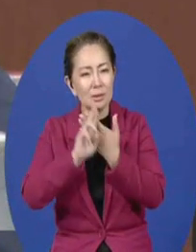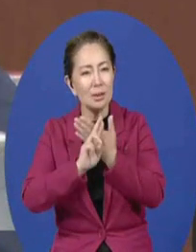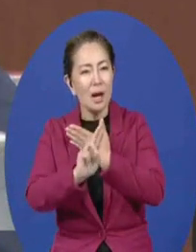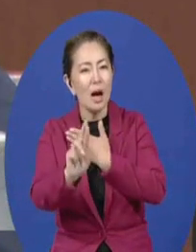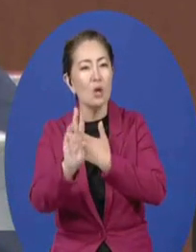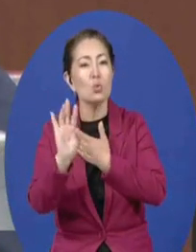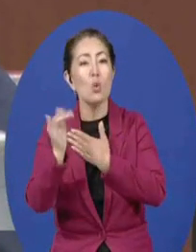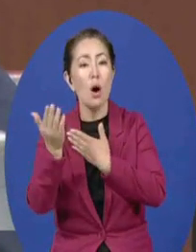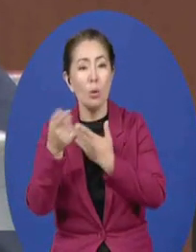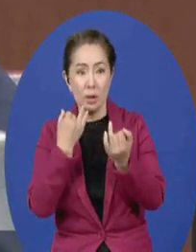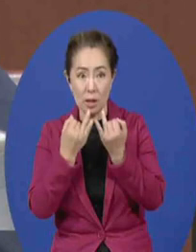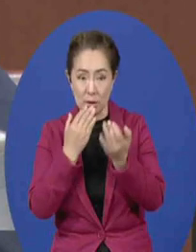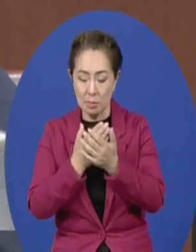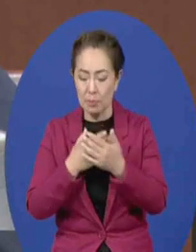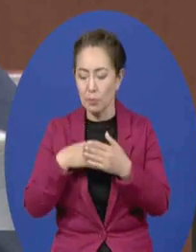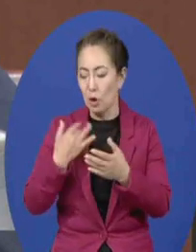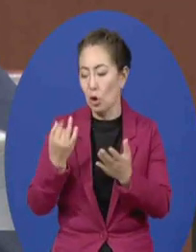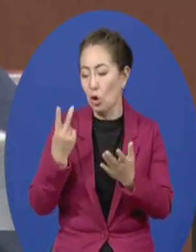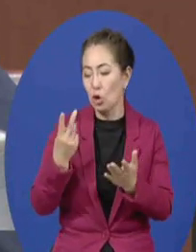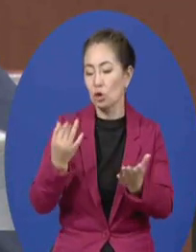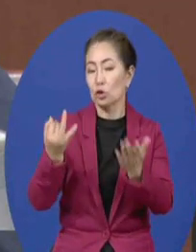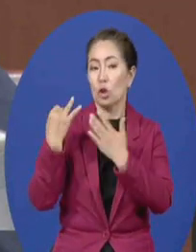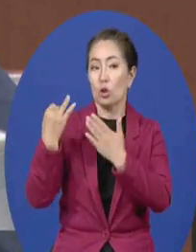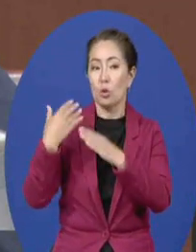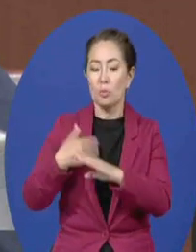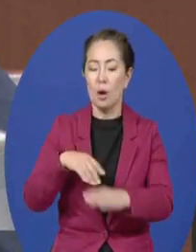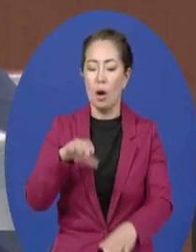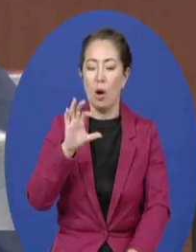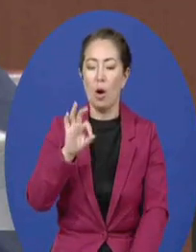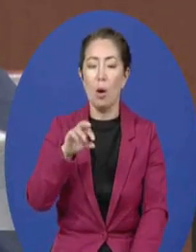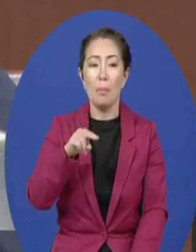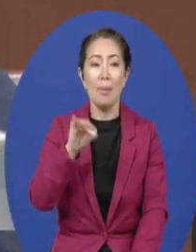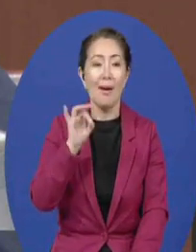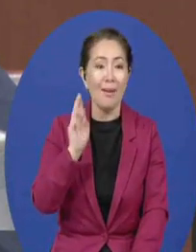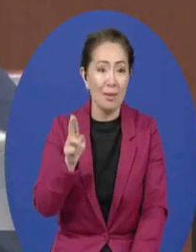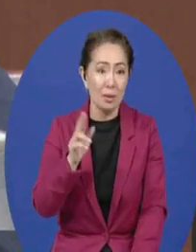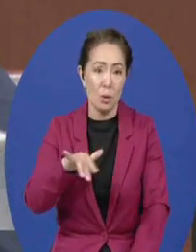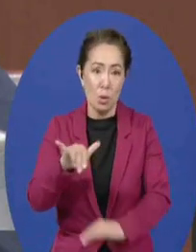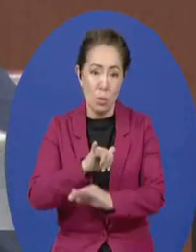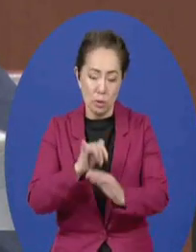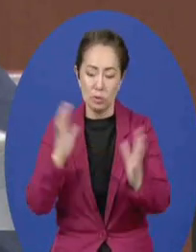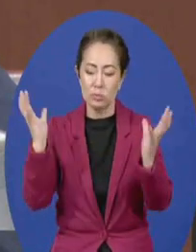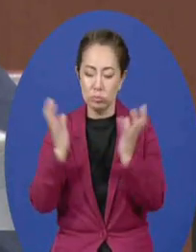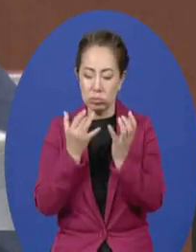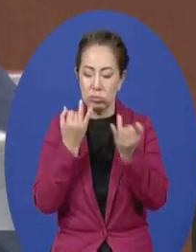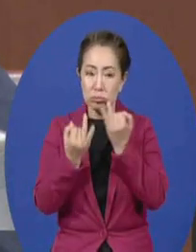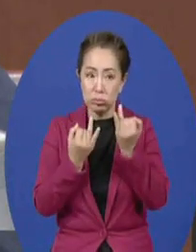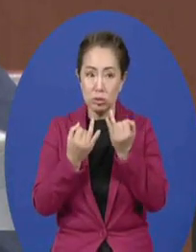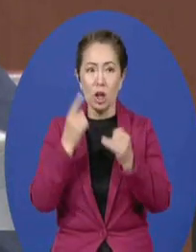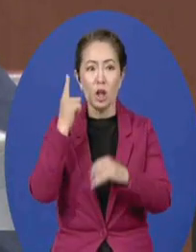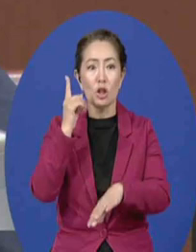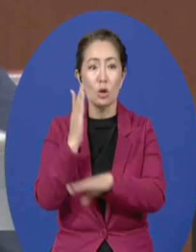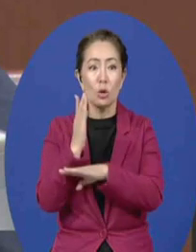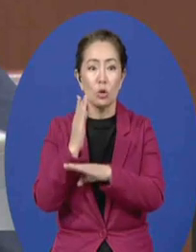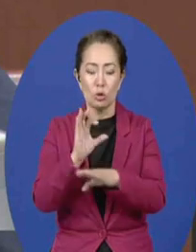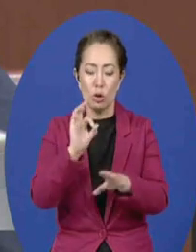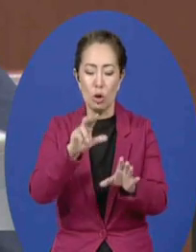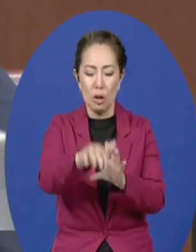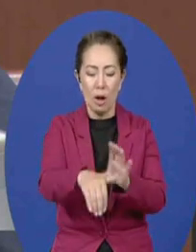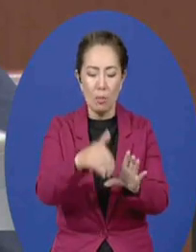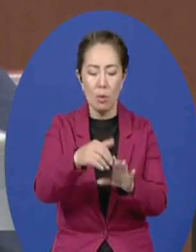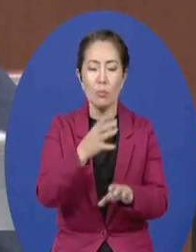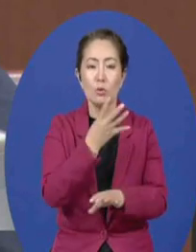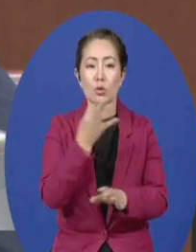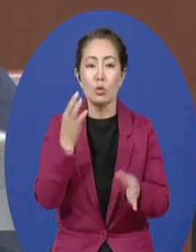зорж байгаа. 2-7 өдөр нь OPEC холбооны улсын OPEC-ийн бусад орнуудын онлайн хурлын дагуу өдрийн олборлолтын хэмжээг 400 сая